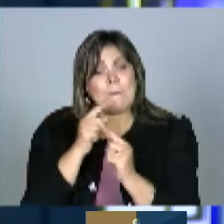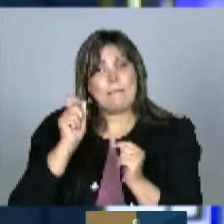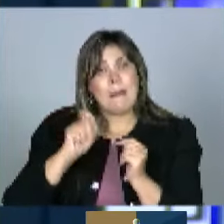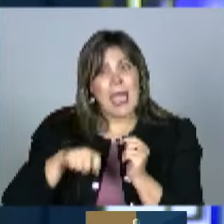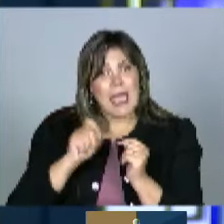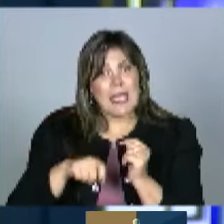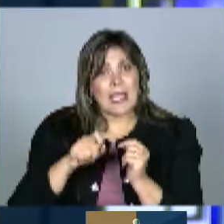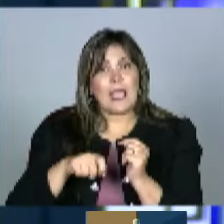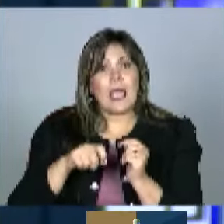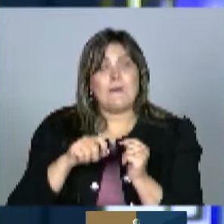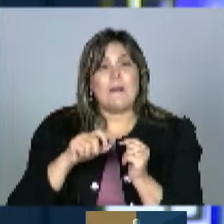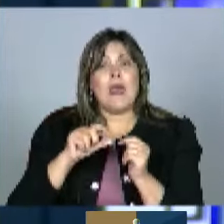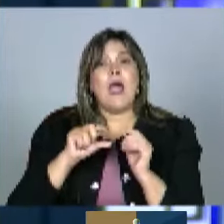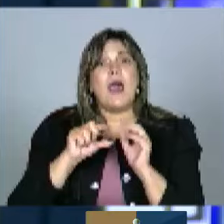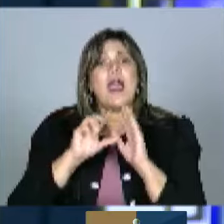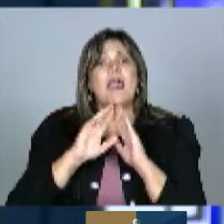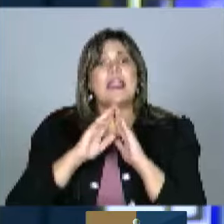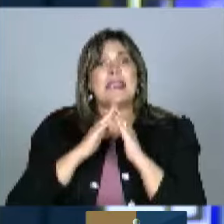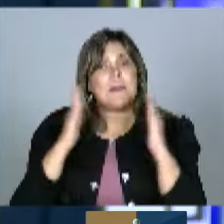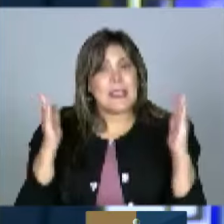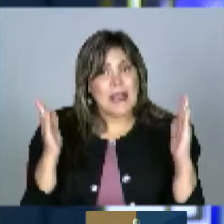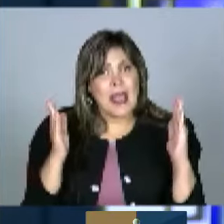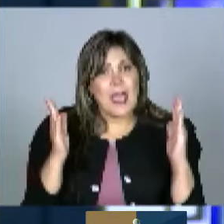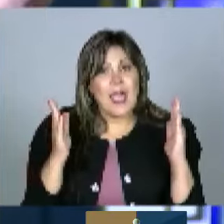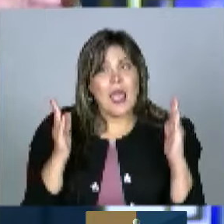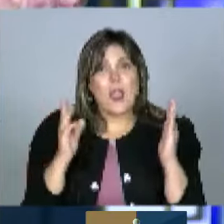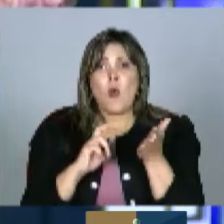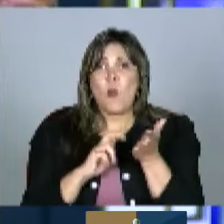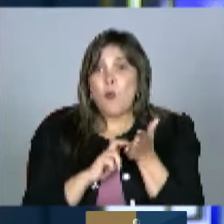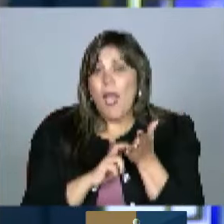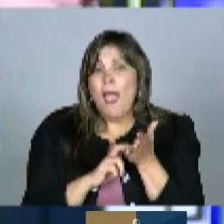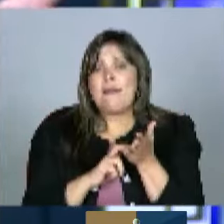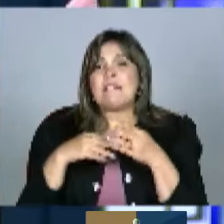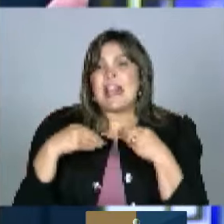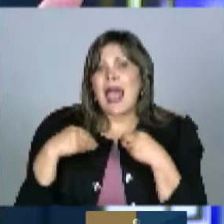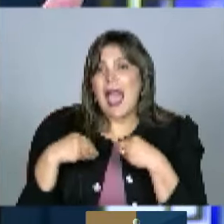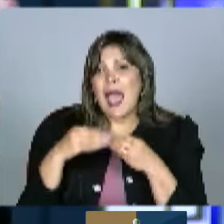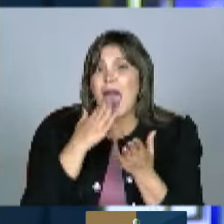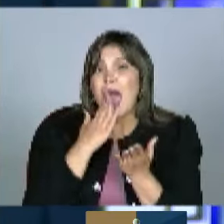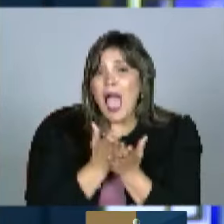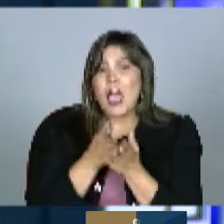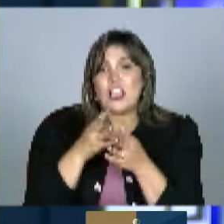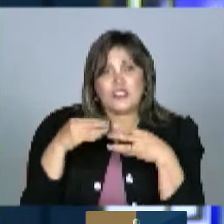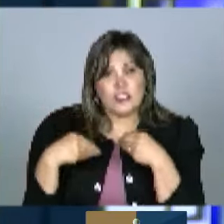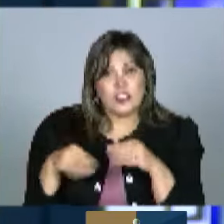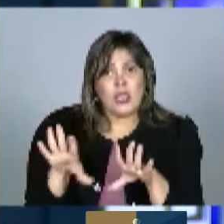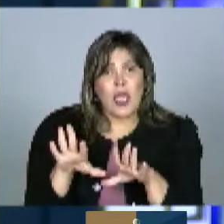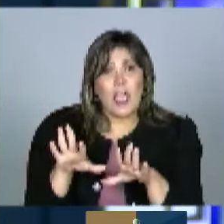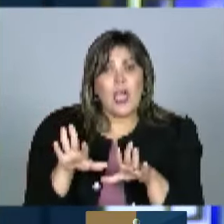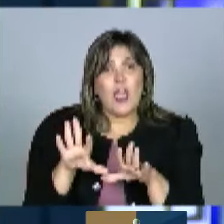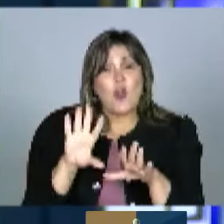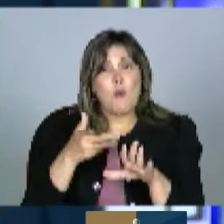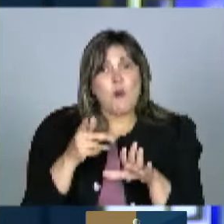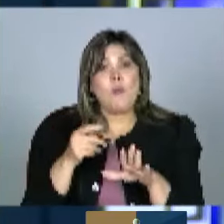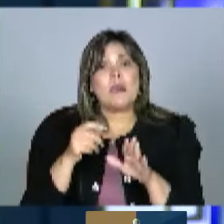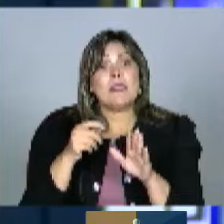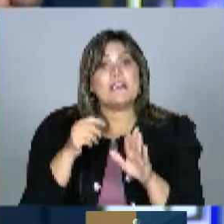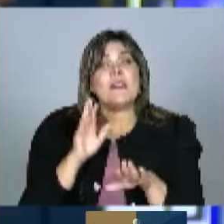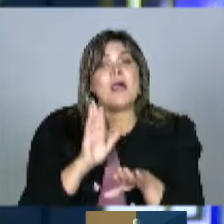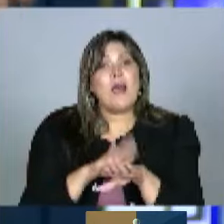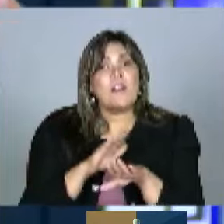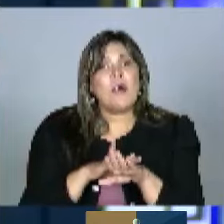القضاء الموضوعي وخشيه من زوال الحق وفي قضيه ممكن ترفع دعوه قدام